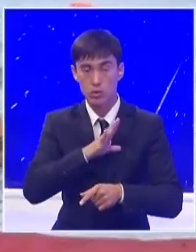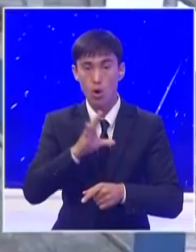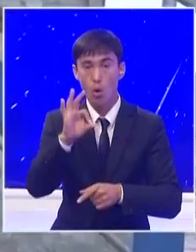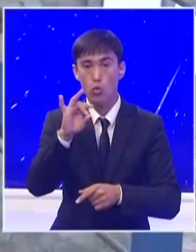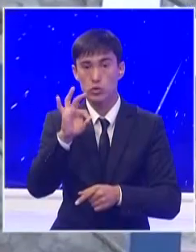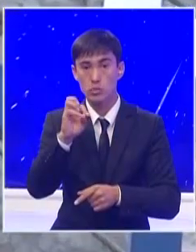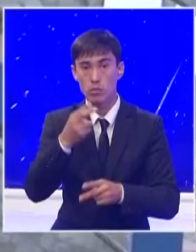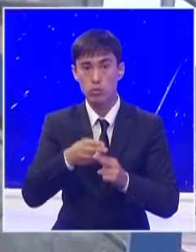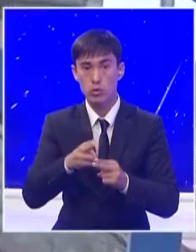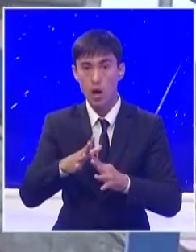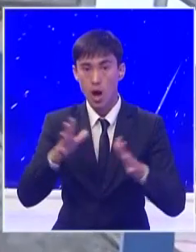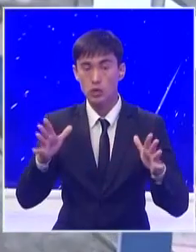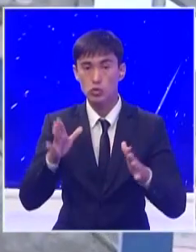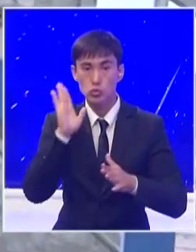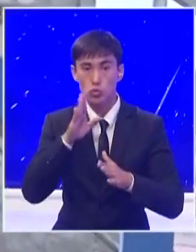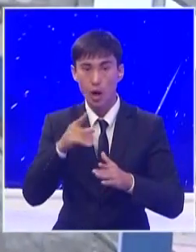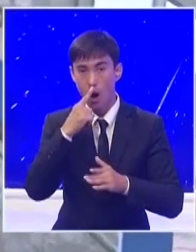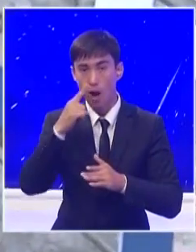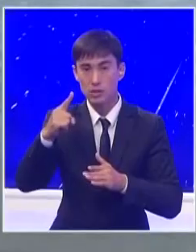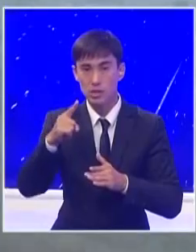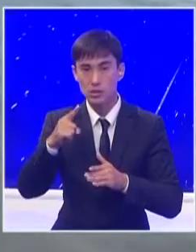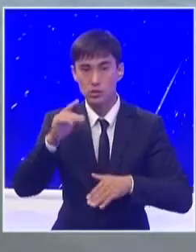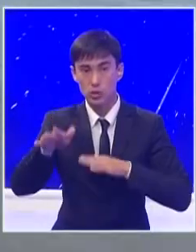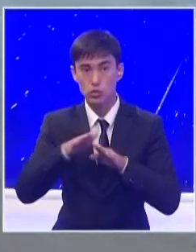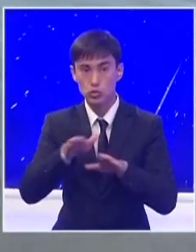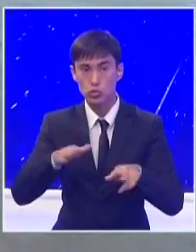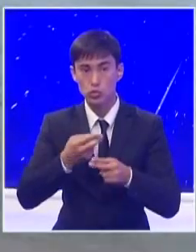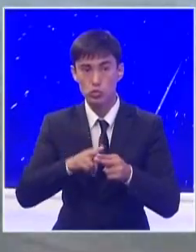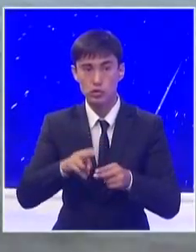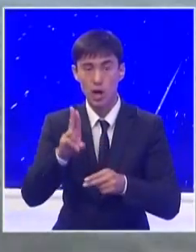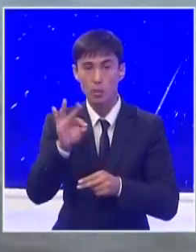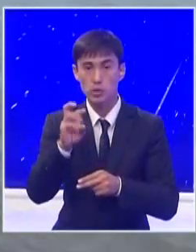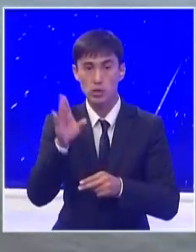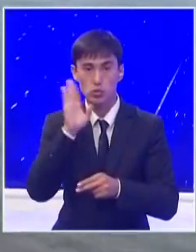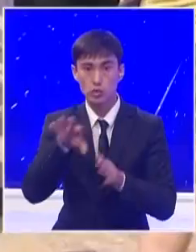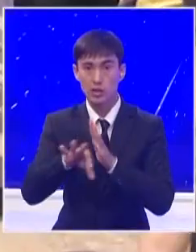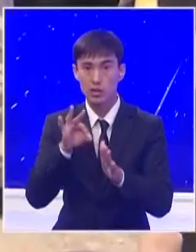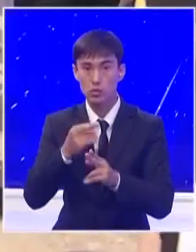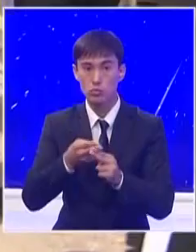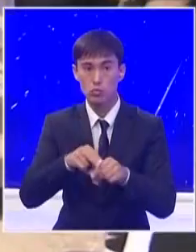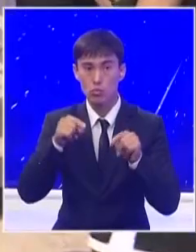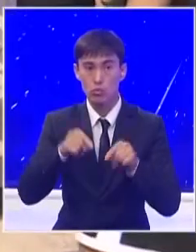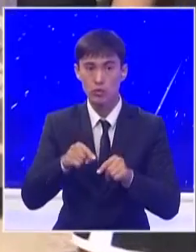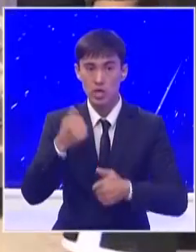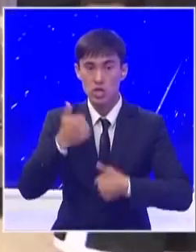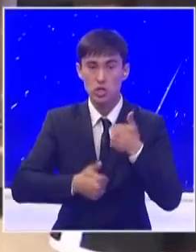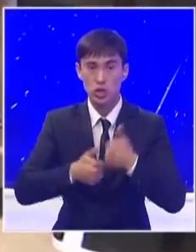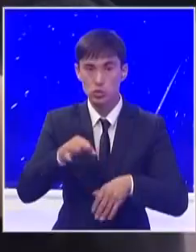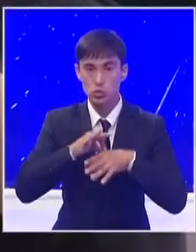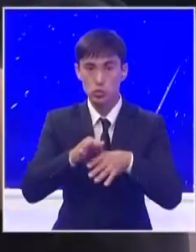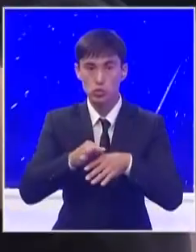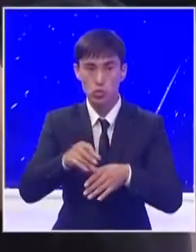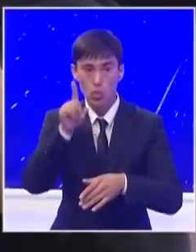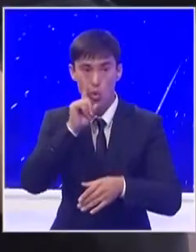Ocean мен бұл ашық суда алыс қашықтыққа жүзу, сол үшін де Қапшағай су қоймасы таңдалған. Өйткені мұнда жарыс өткізу